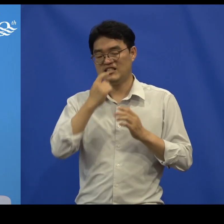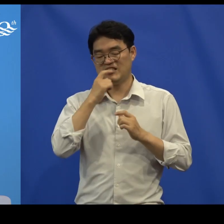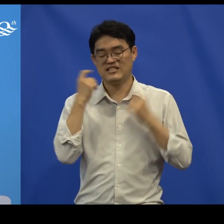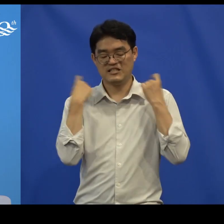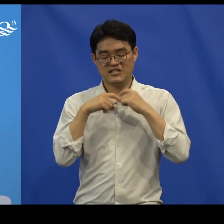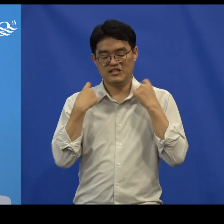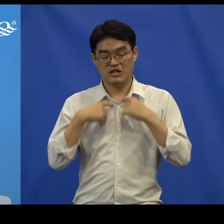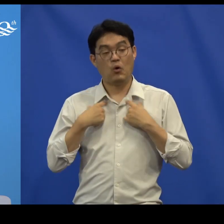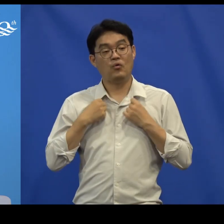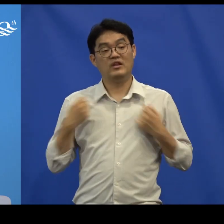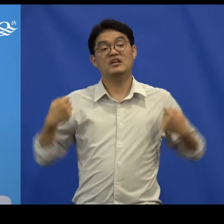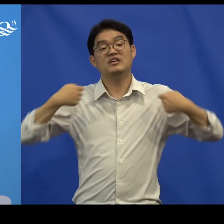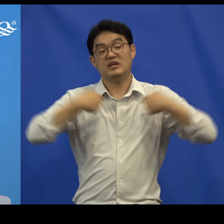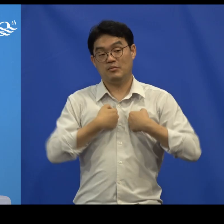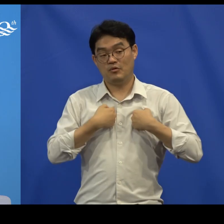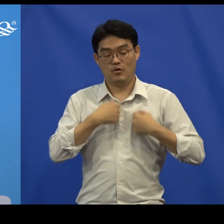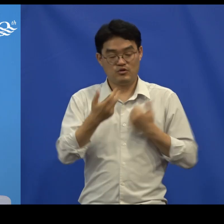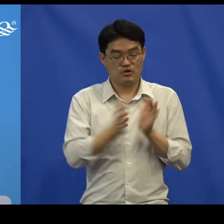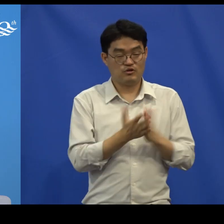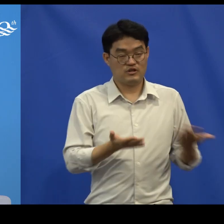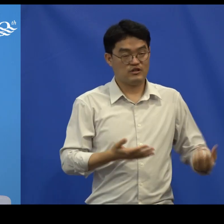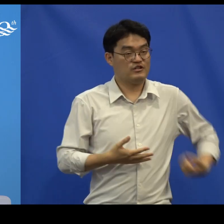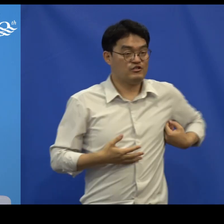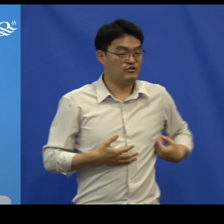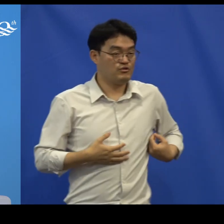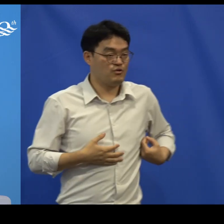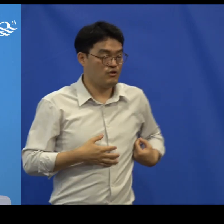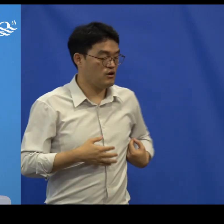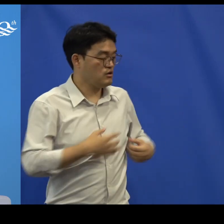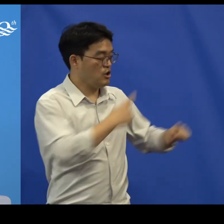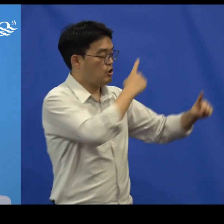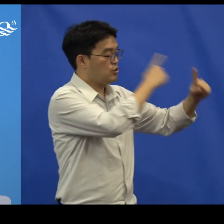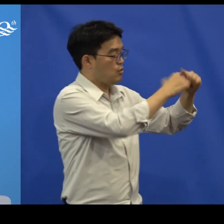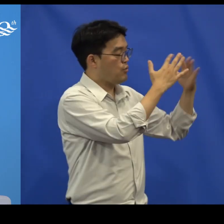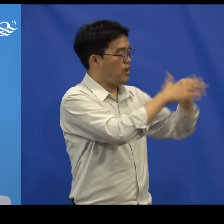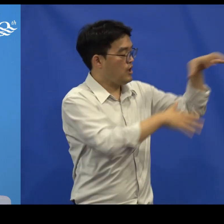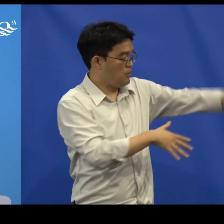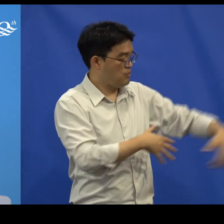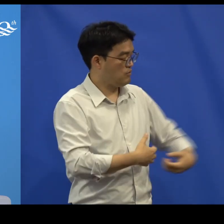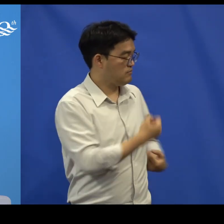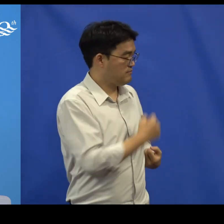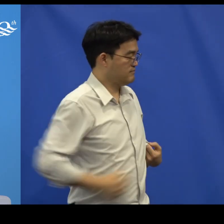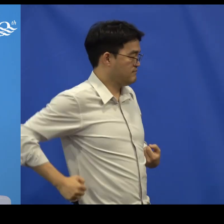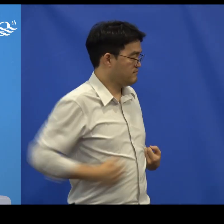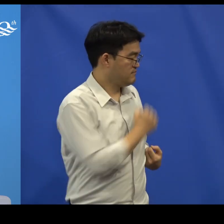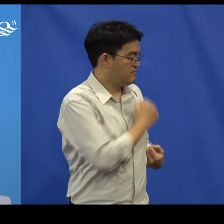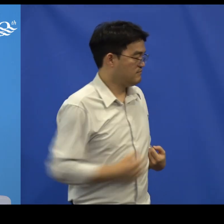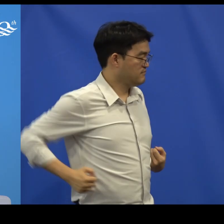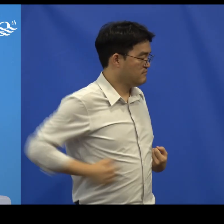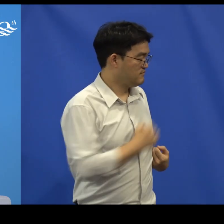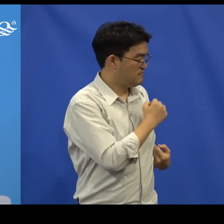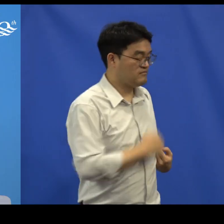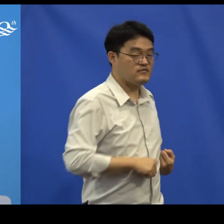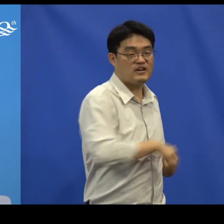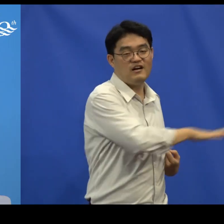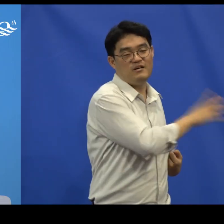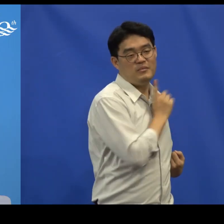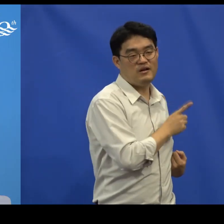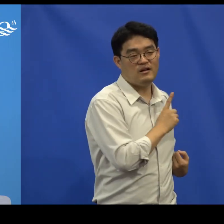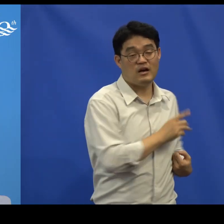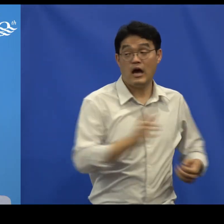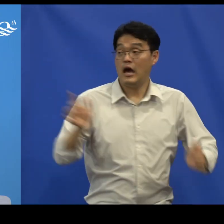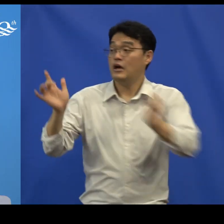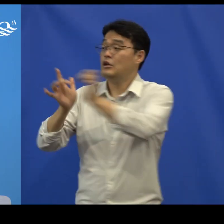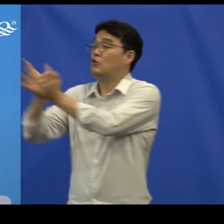지금 그리스도를 맞이해야 되는데 본인은 지금 교회로 가고 있는 거예요. 제가 목사가 아니고 사제일 거라고 생각을